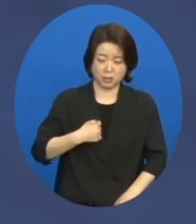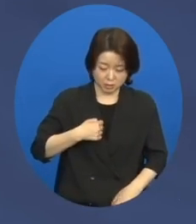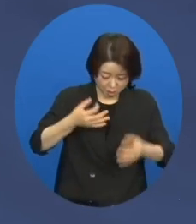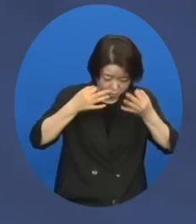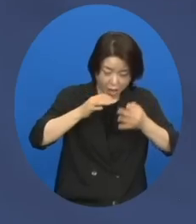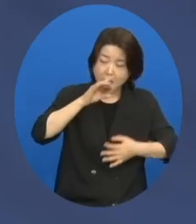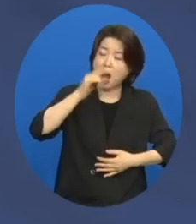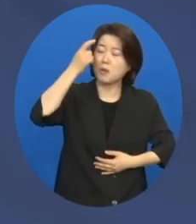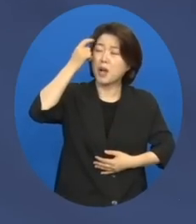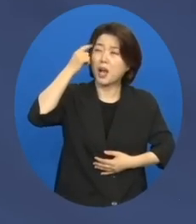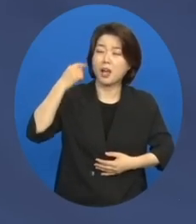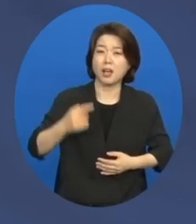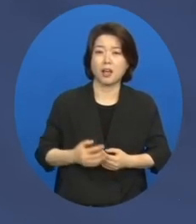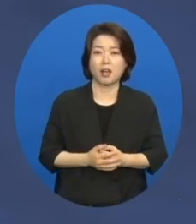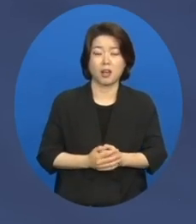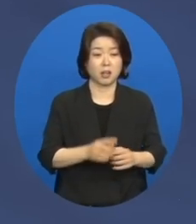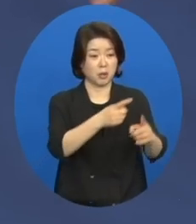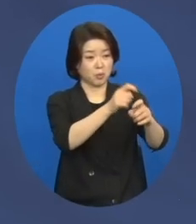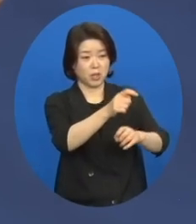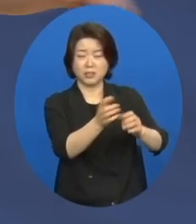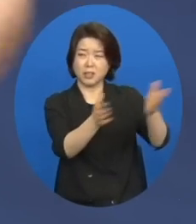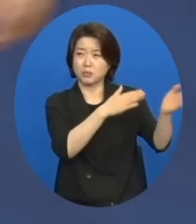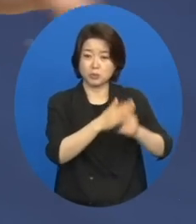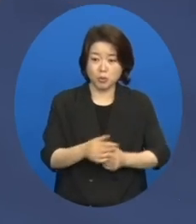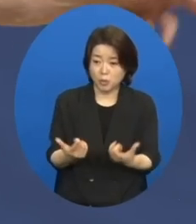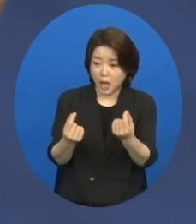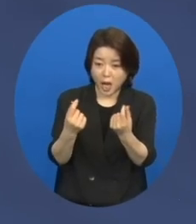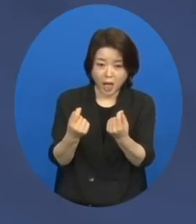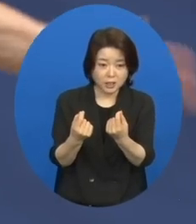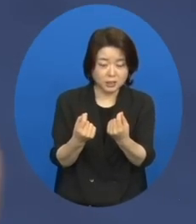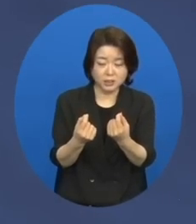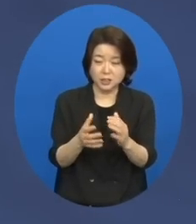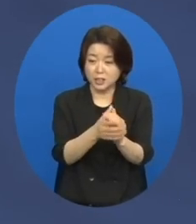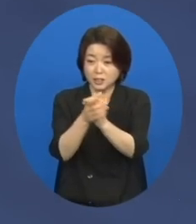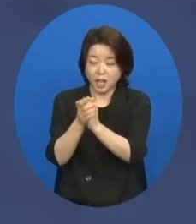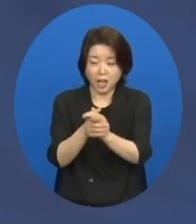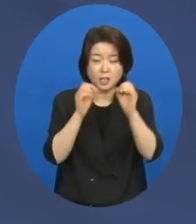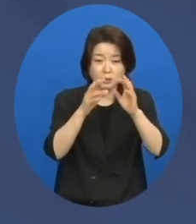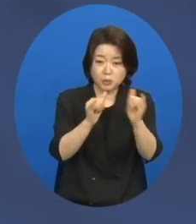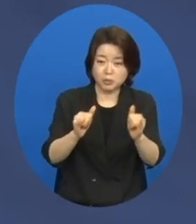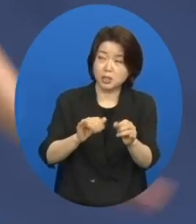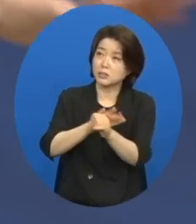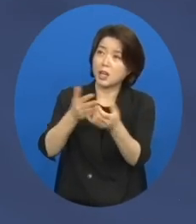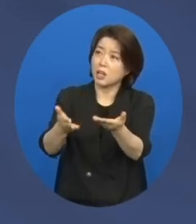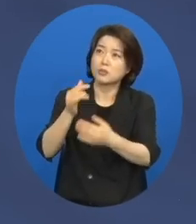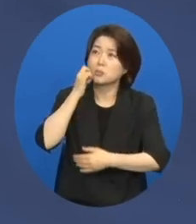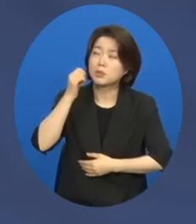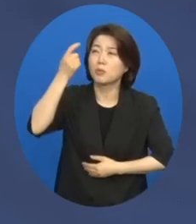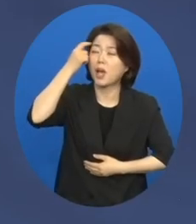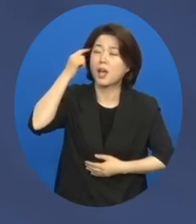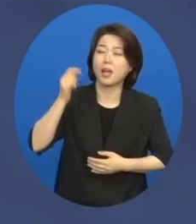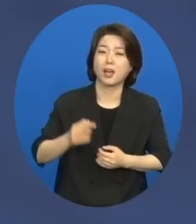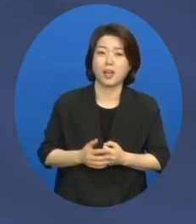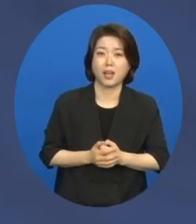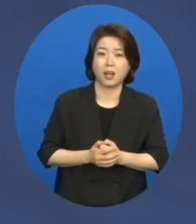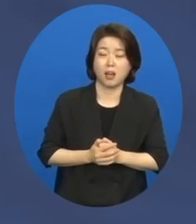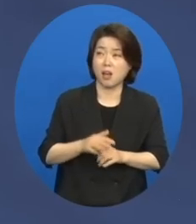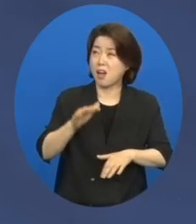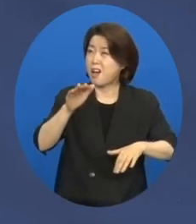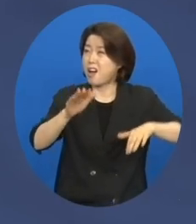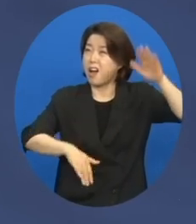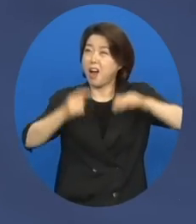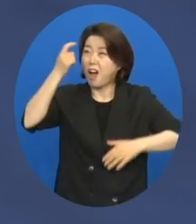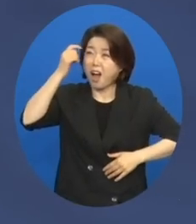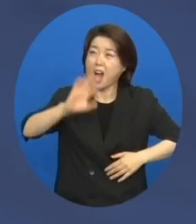되죠? 원수는 그만둬 놓고 왜 같은 동료 선교사를 사랑을 못하죠? 어마어마한 이념 차이도 아니고